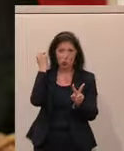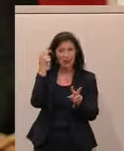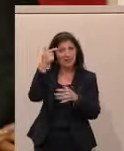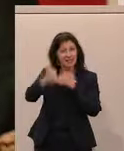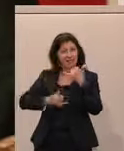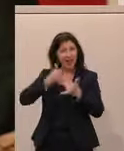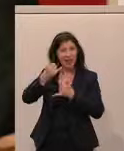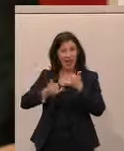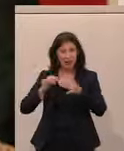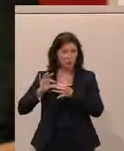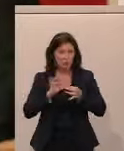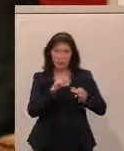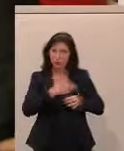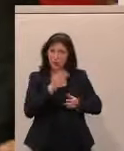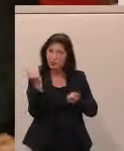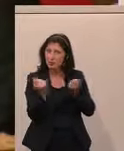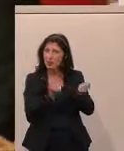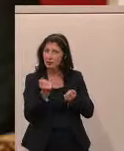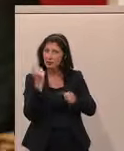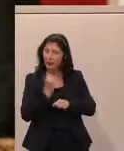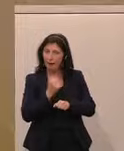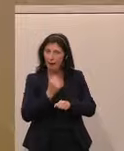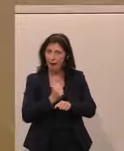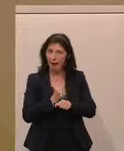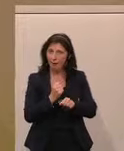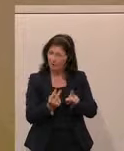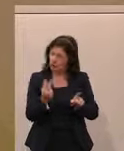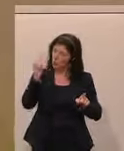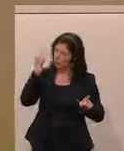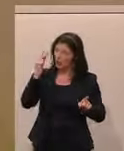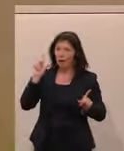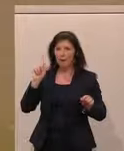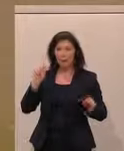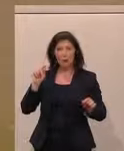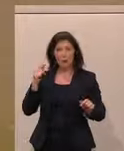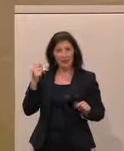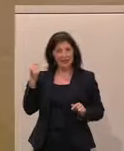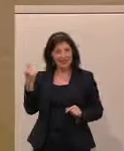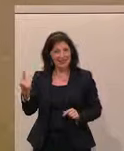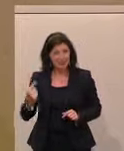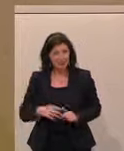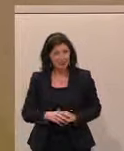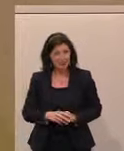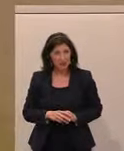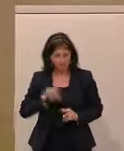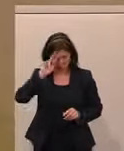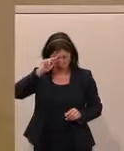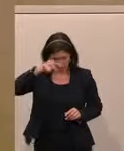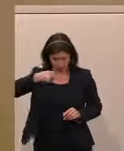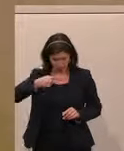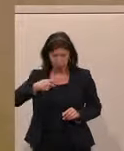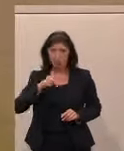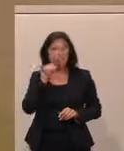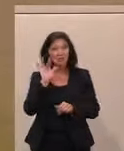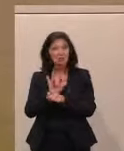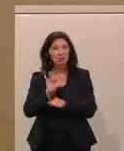Jahren staatspolitisch gemacht haben, dann sind Sie ein gegenüber sich selbst unkritischer Verräter an den